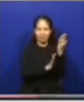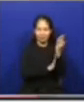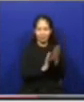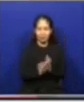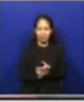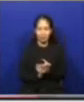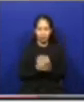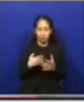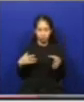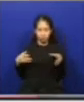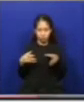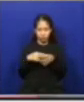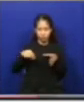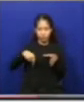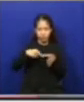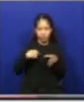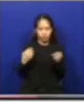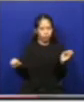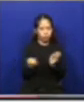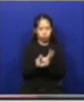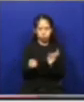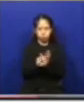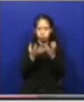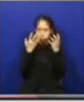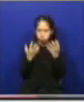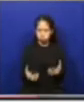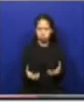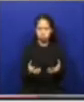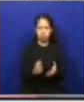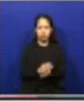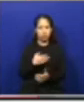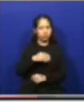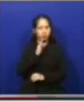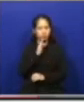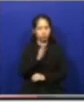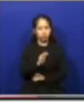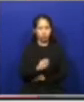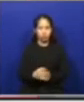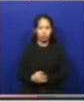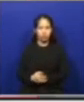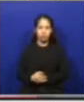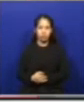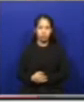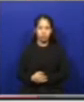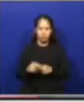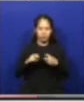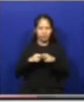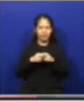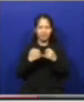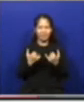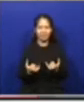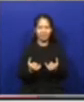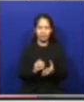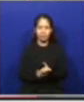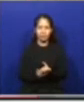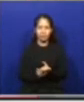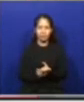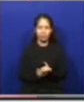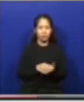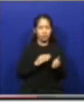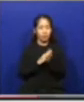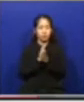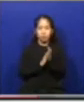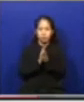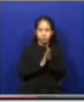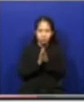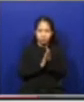นกลุ่มนี้ได้รับความเสียหายอย่างหนักโดยตรงจากวิกฤตครั้งนี้ความท้าทายของรัฐบา